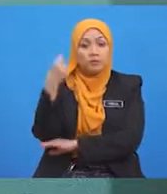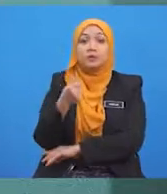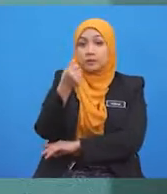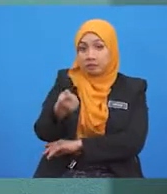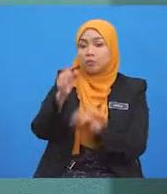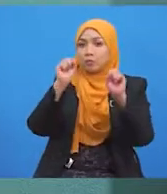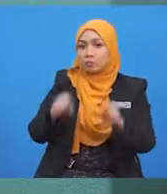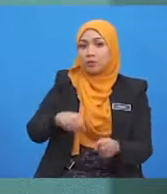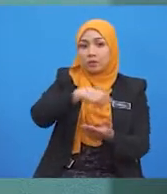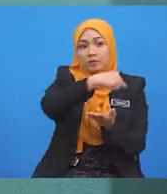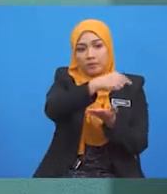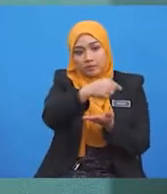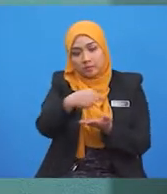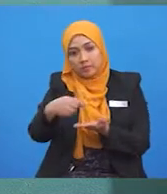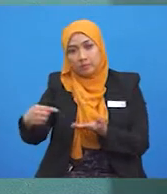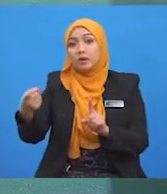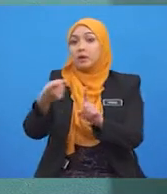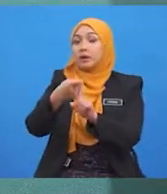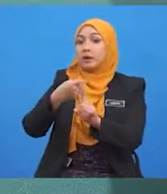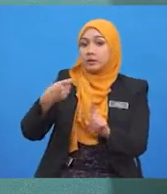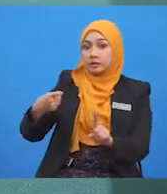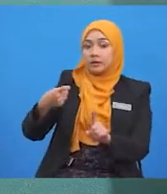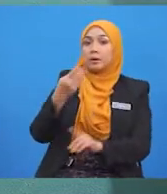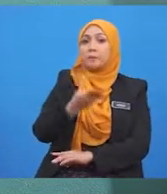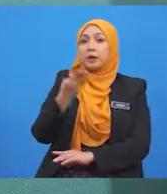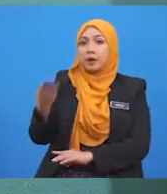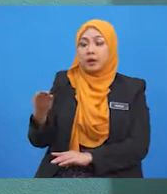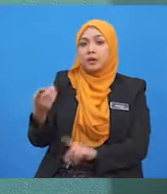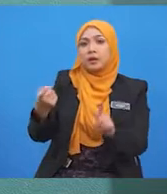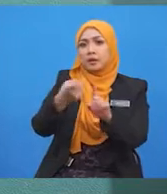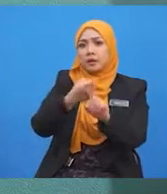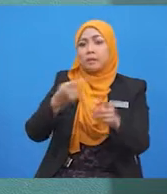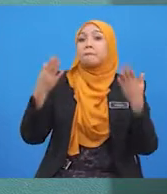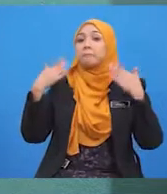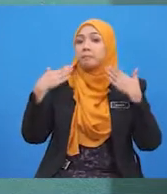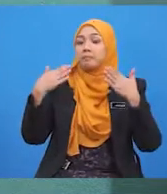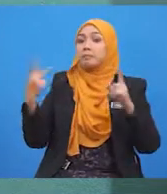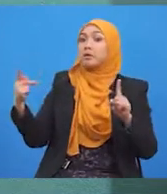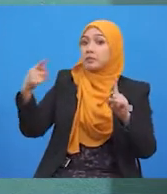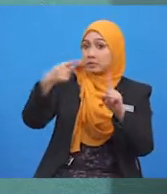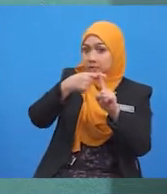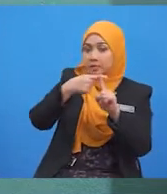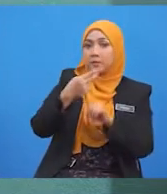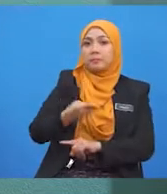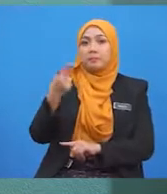mengalir dari bahannya lebih panas ke bahannya lebih sejuk